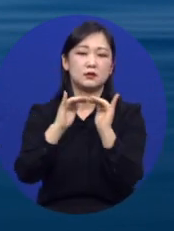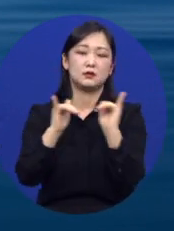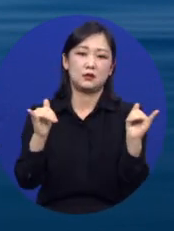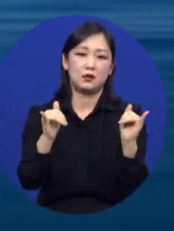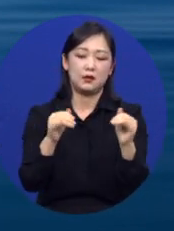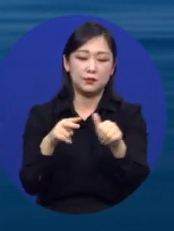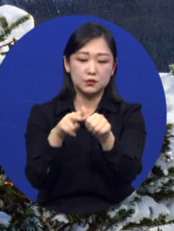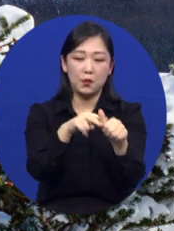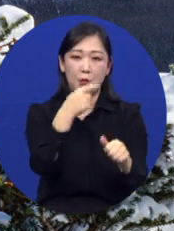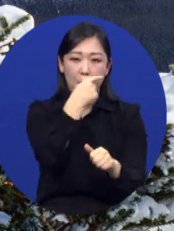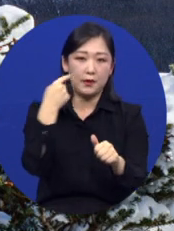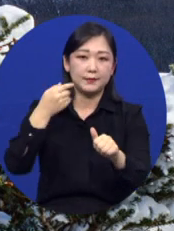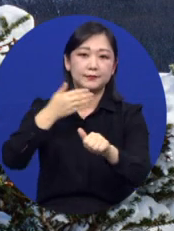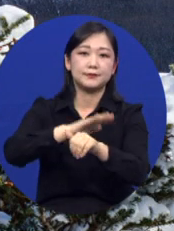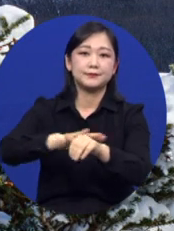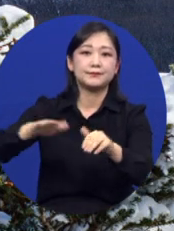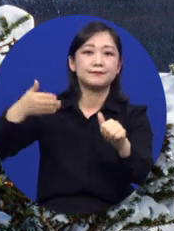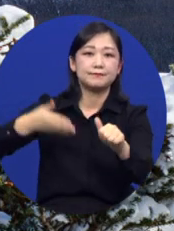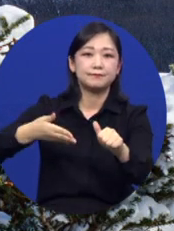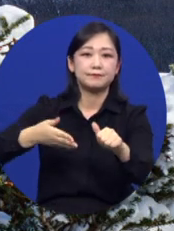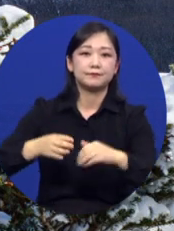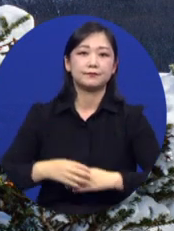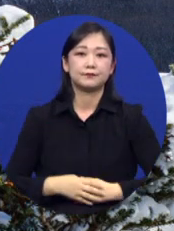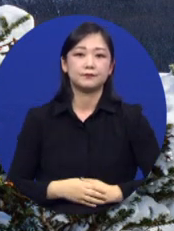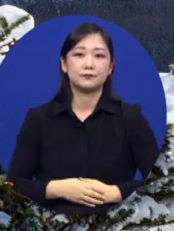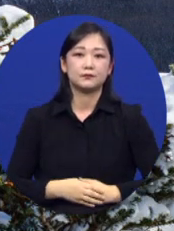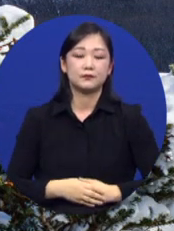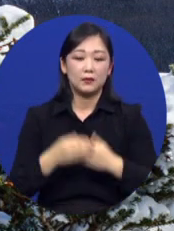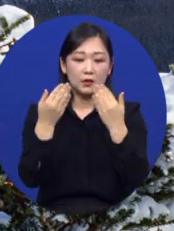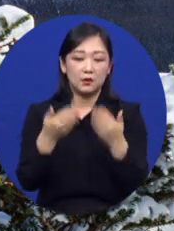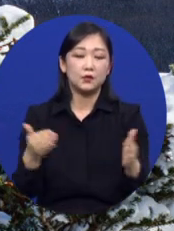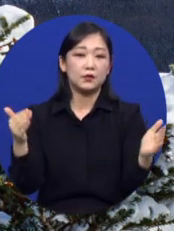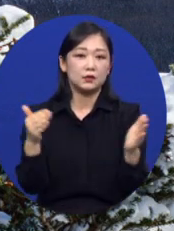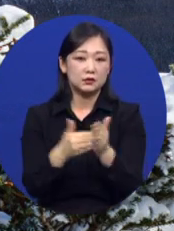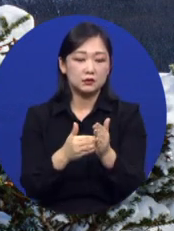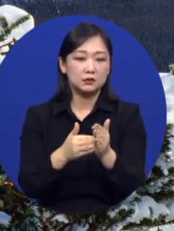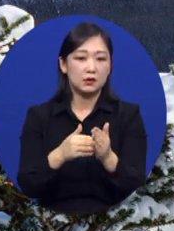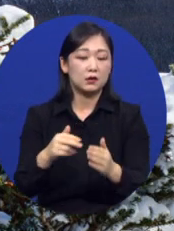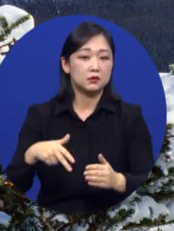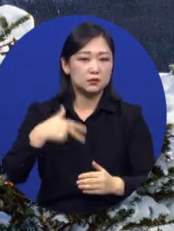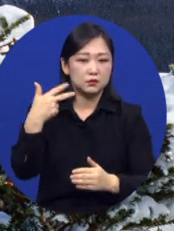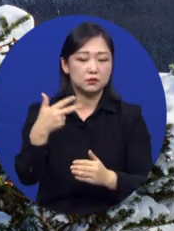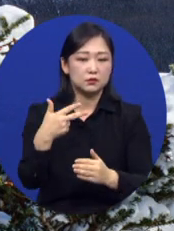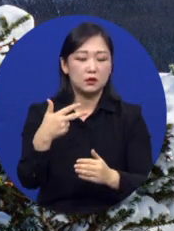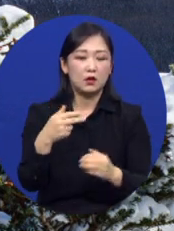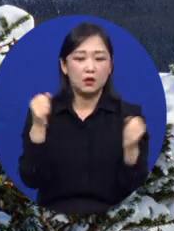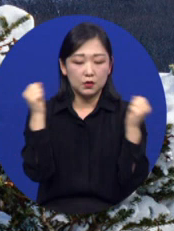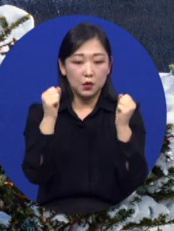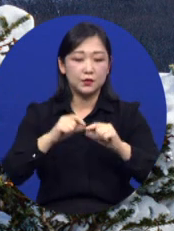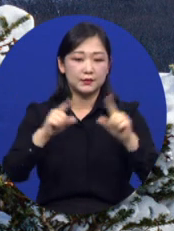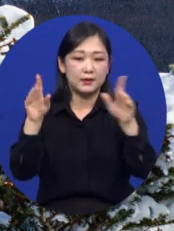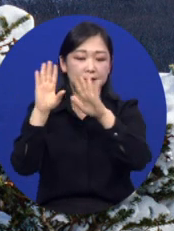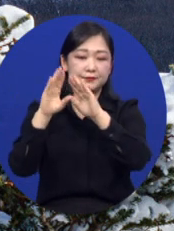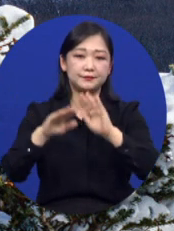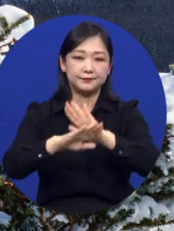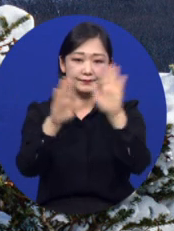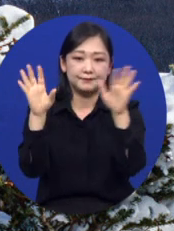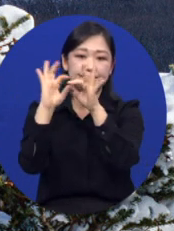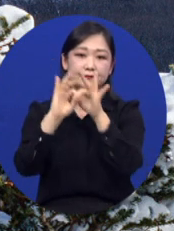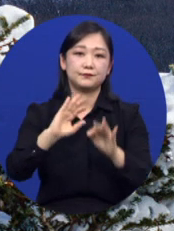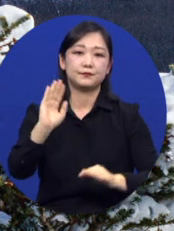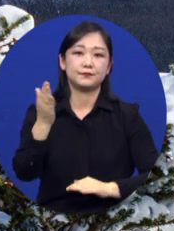하시기 바랍니다 설 연휴가 끝나고 주 후반에도 내년 이맘때 수준의 겨울 날씨가 이어지겠습니다